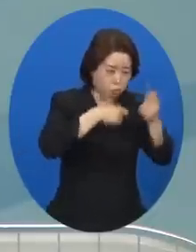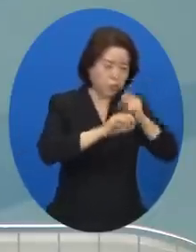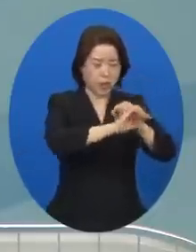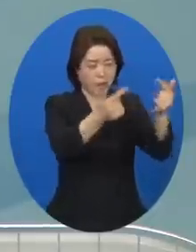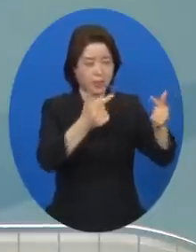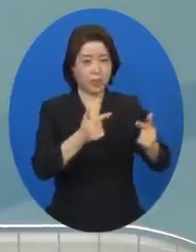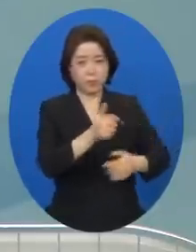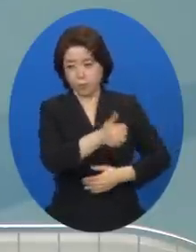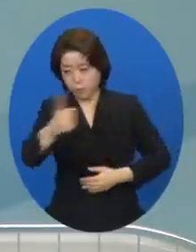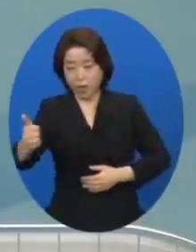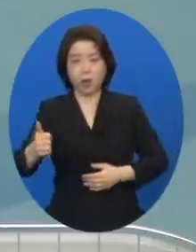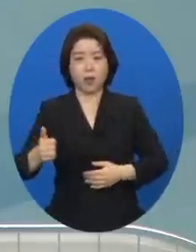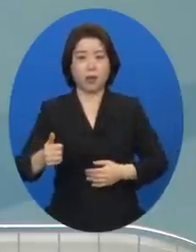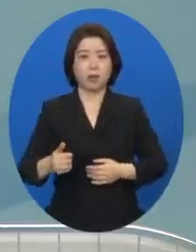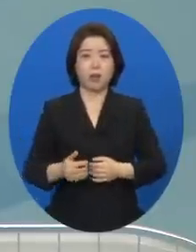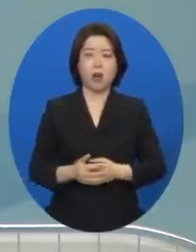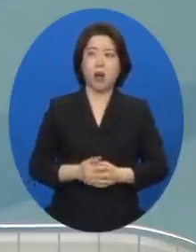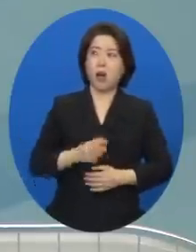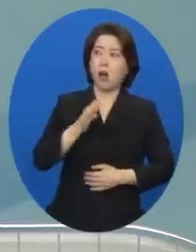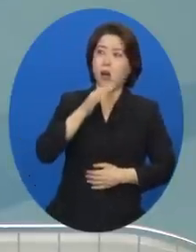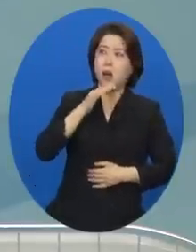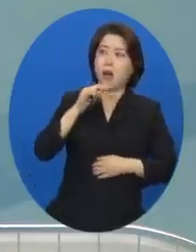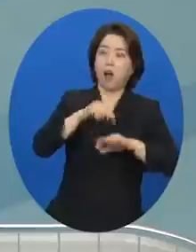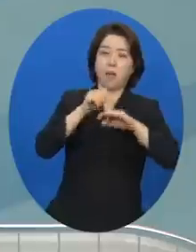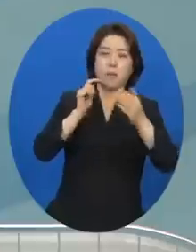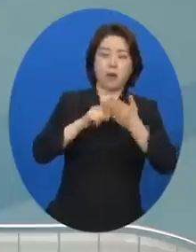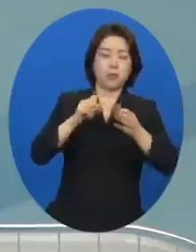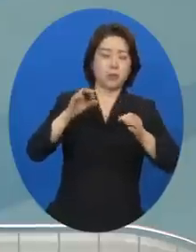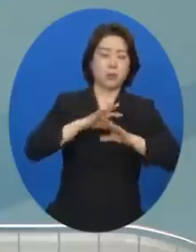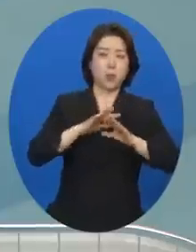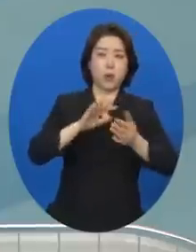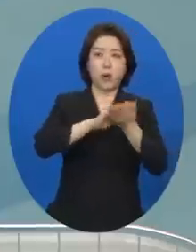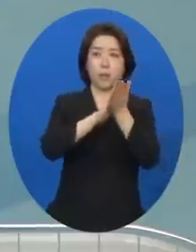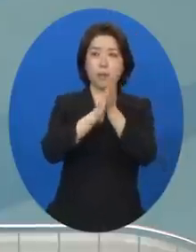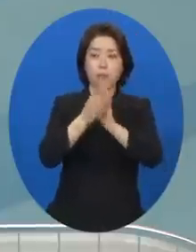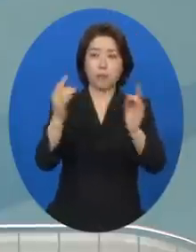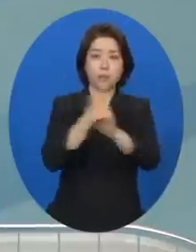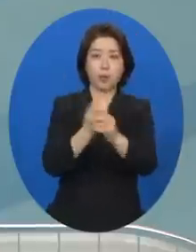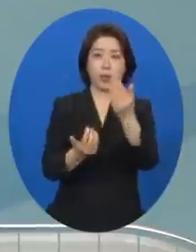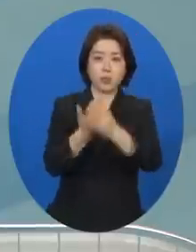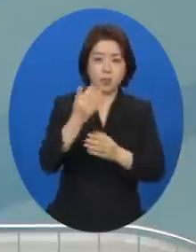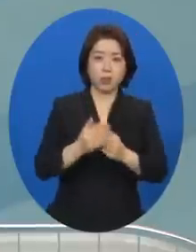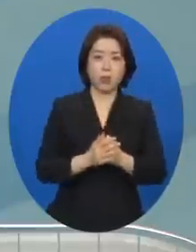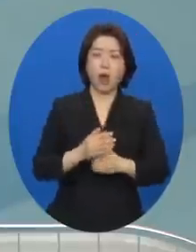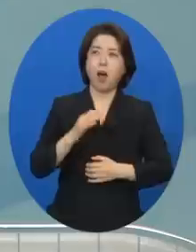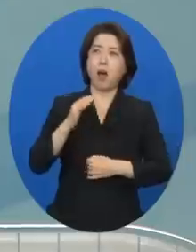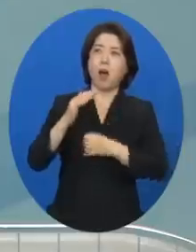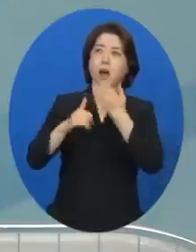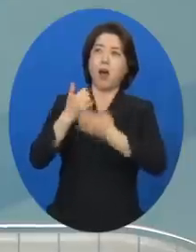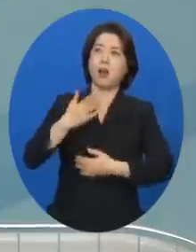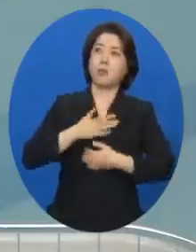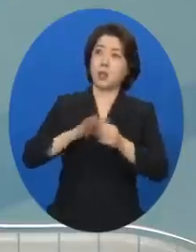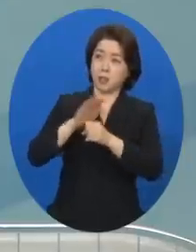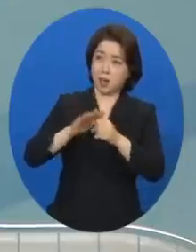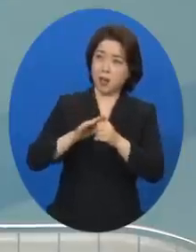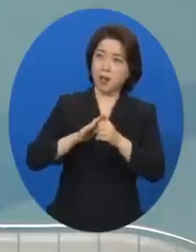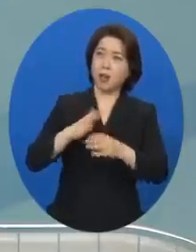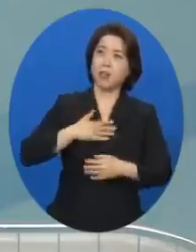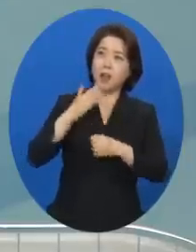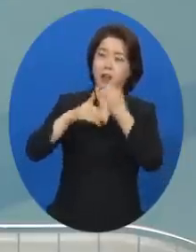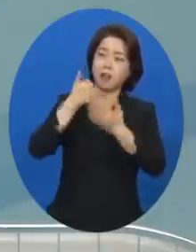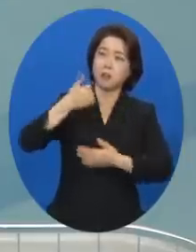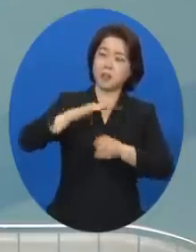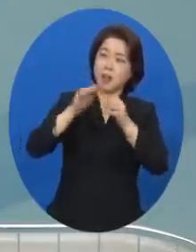마음의 놀라운 믿음의 변화가 일어나는 거예요 하나님이나 사랑하신다 난 하나는 사랑하는 아들이야